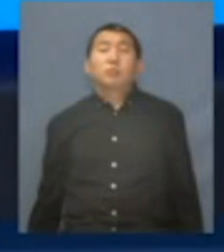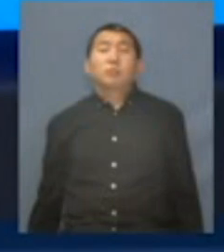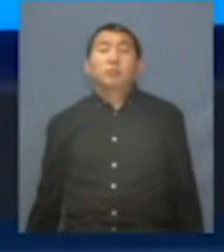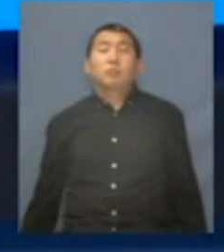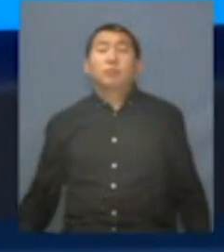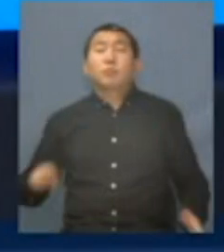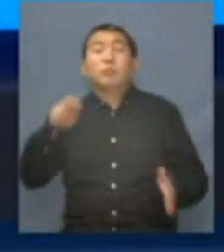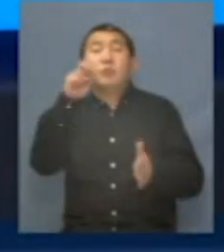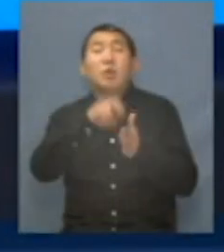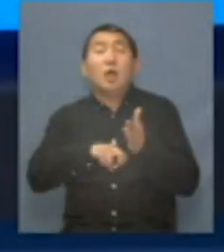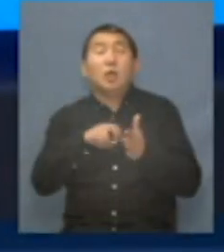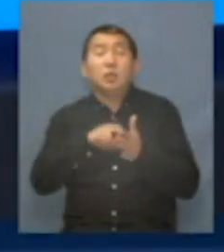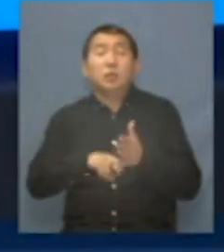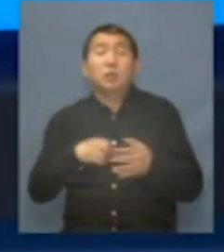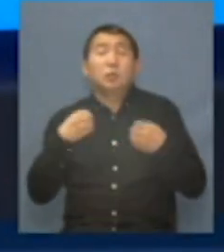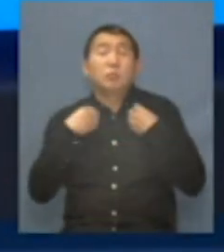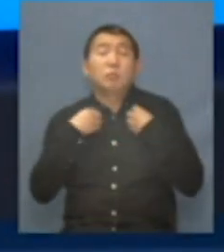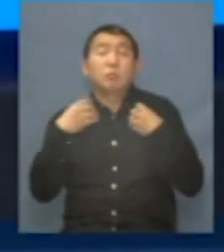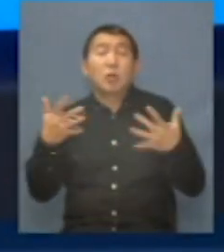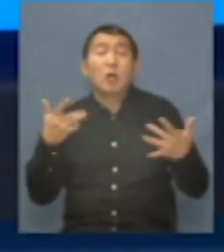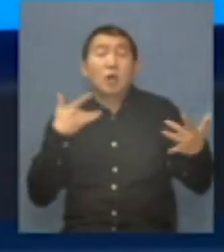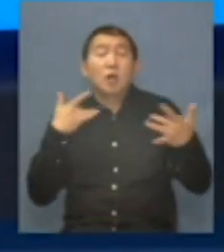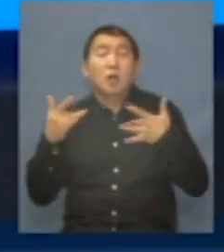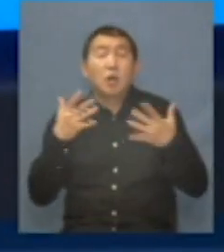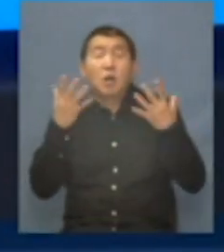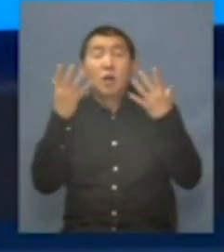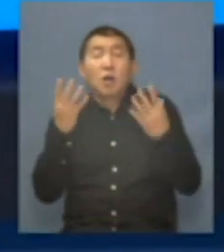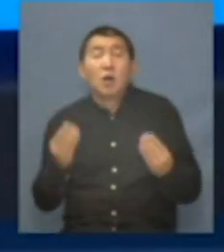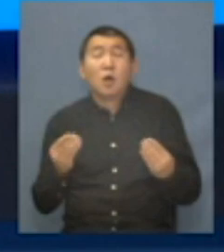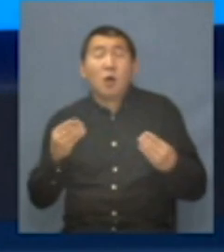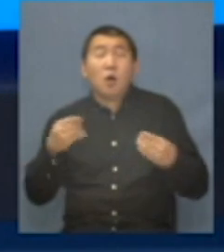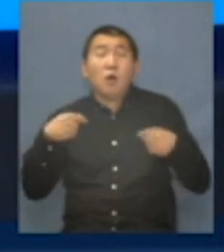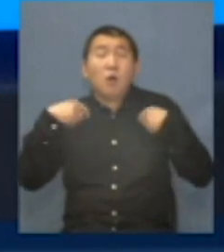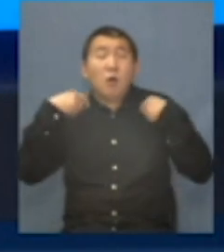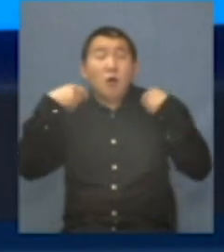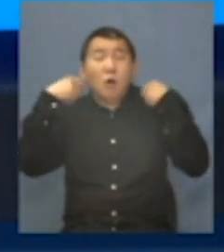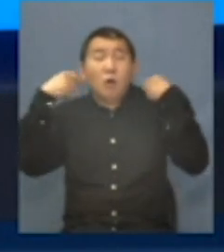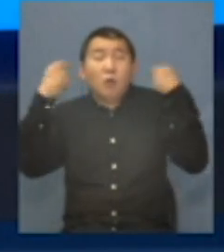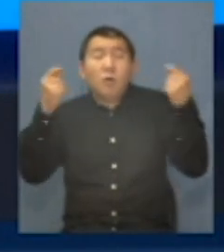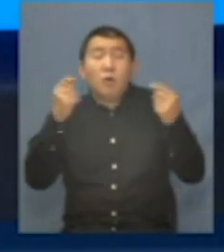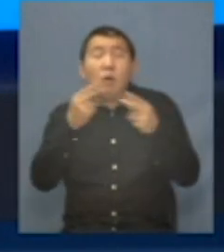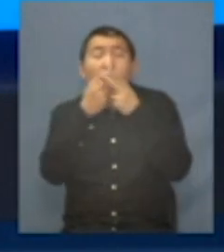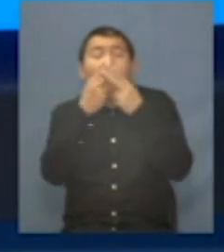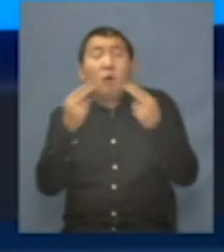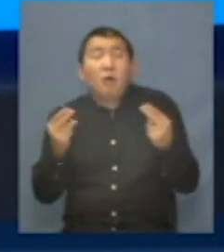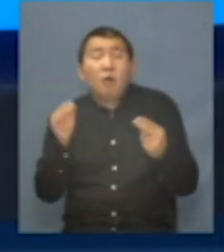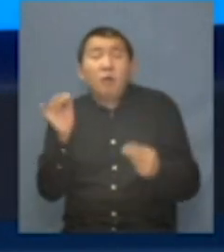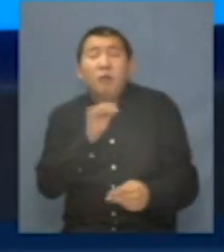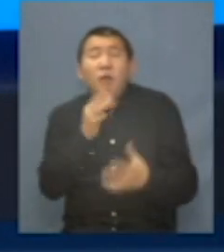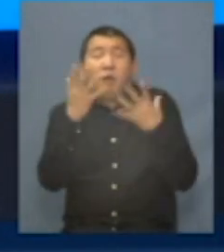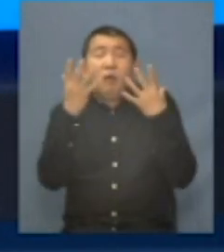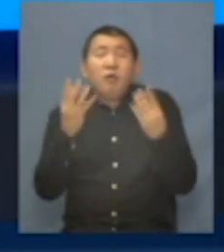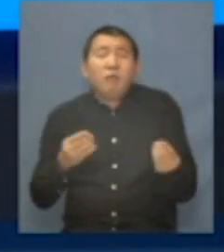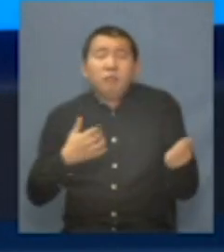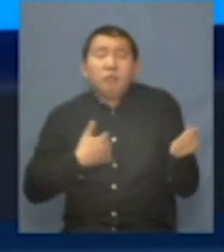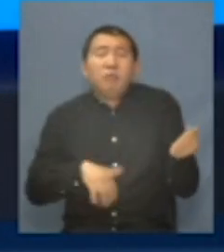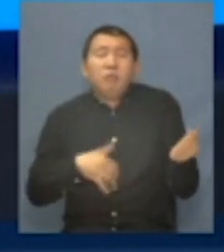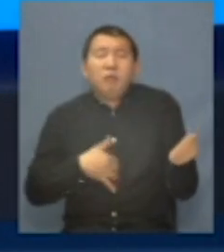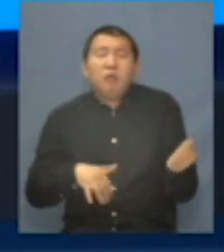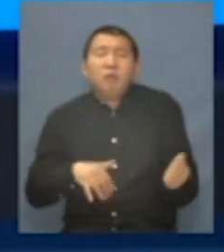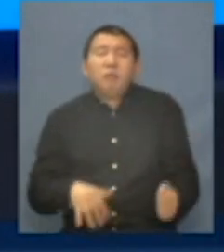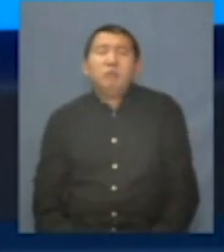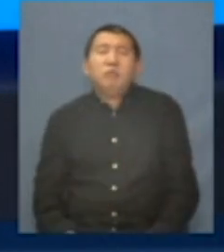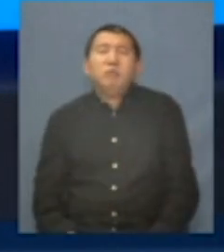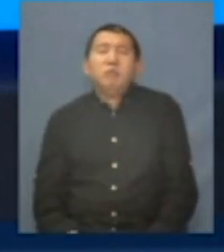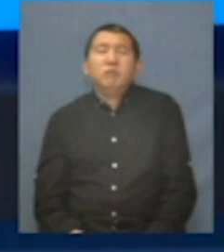В Ридере прошел праздничный концерт, посвященный дню рождения столицы нашей республики и национальному празднику Дню Домбры. В городском